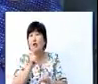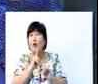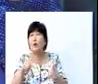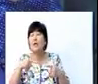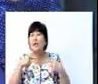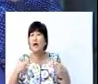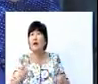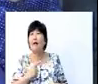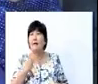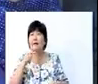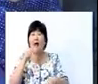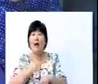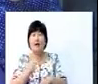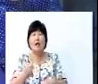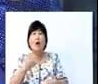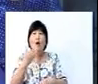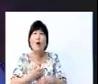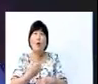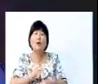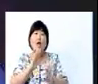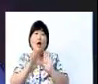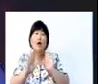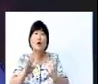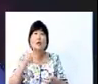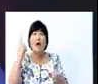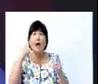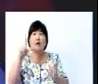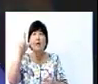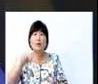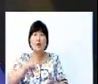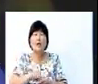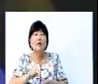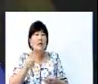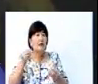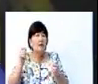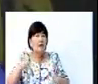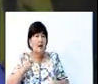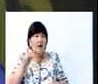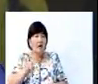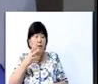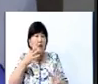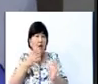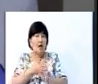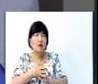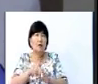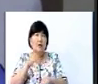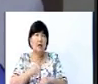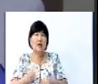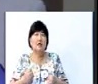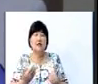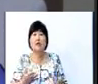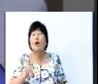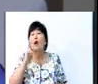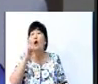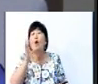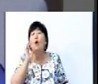өзгелерден даралығын аңғартқандай. Қойылымның режиссері аңызға айналған тұлғаның тегін адам еместігін танытуға тырыстық дейді. Қорқыт бабамыз